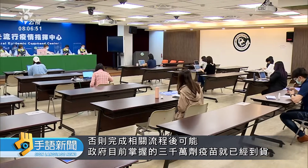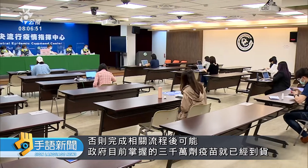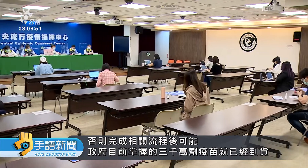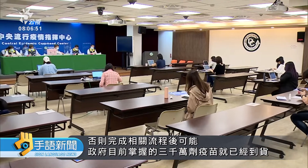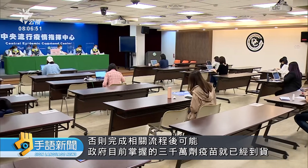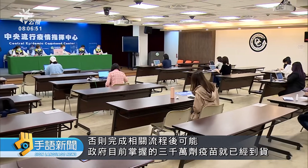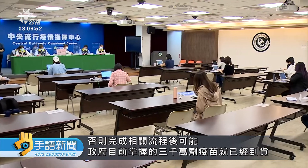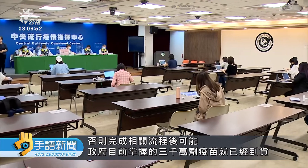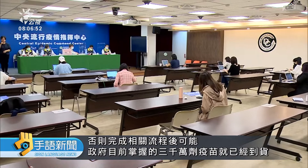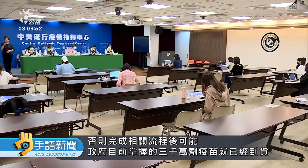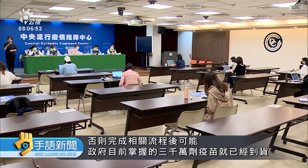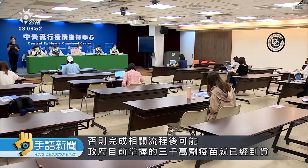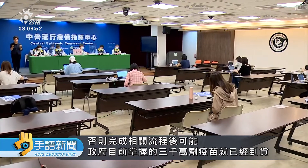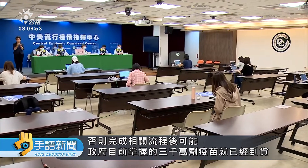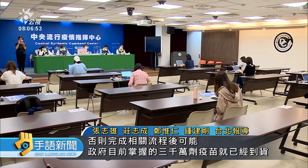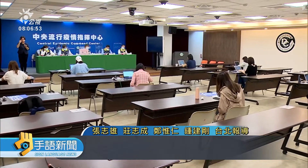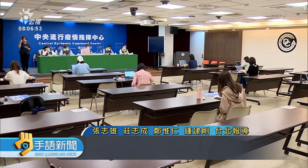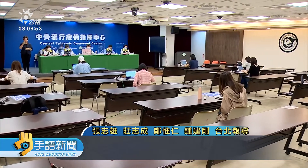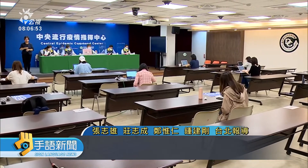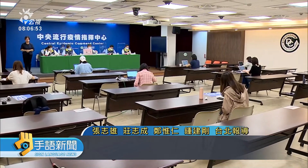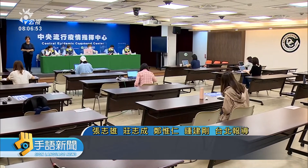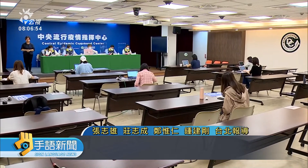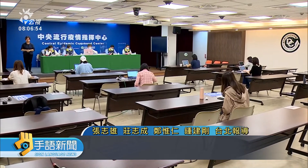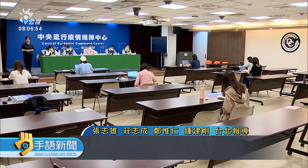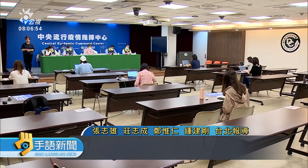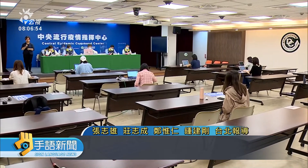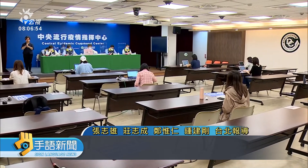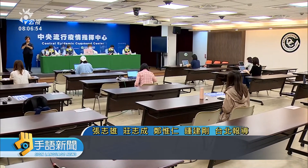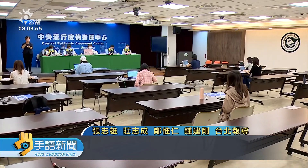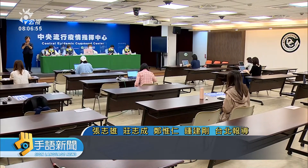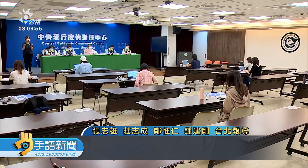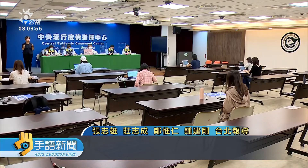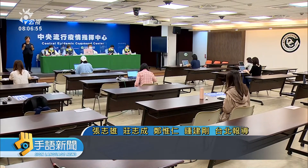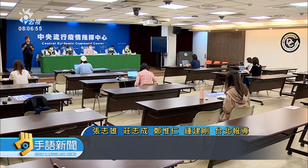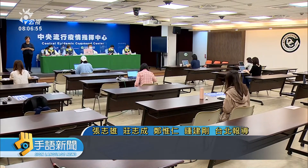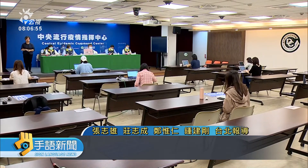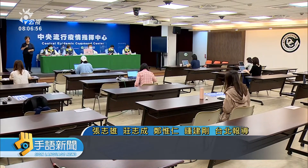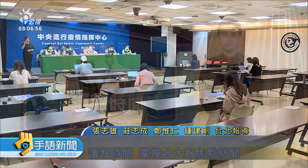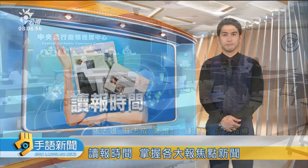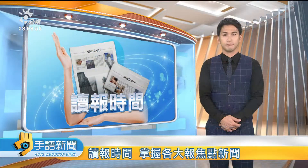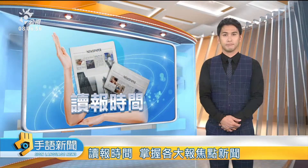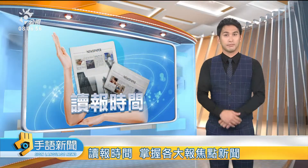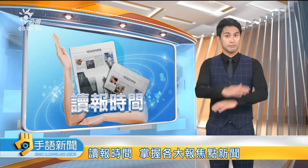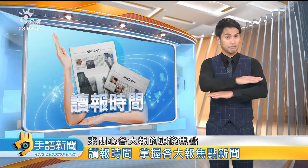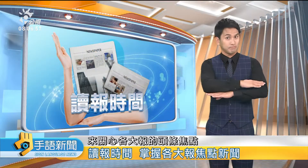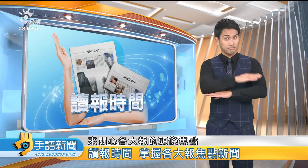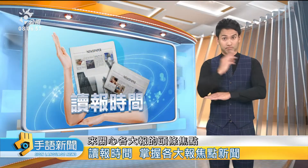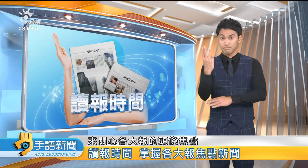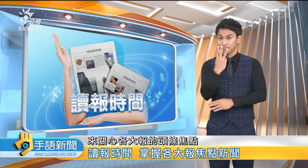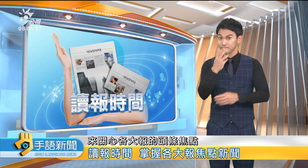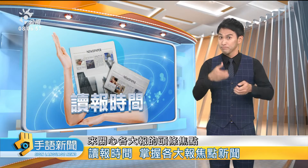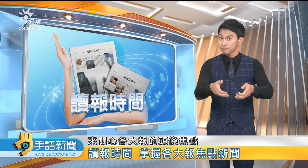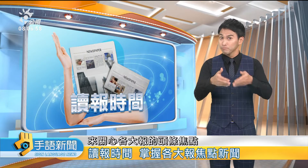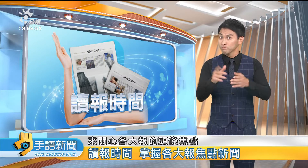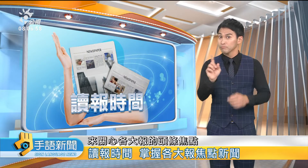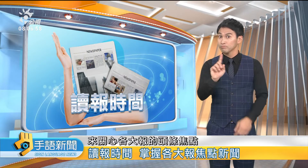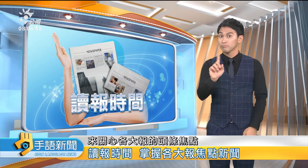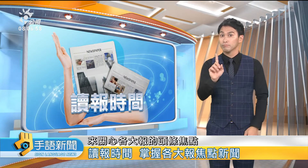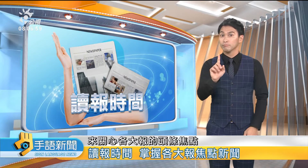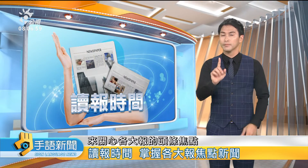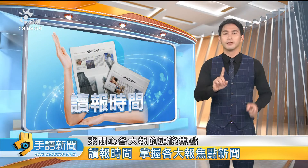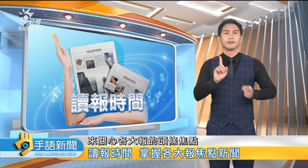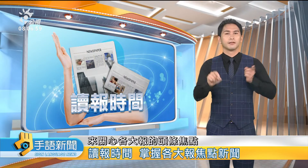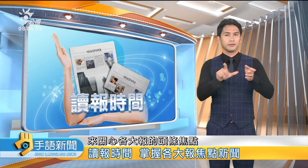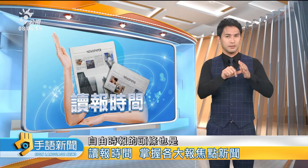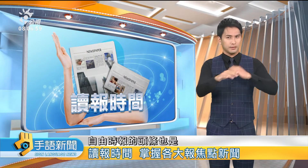握的3000万剂疫苗就已经到货。记者张志雄、庄志成、郑维仁、钟俊刚台北报道。 来关心各大报的